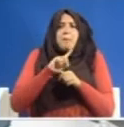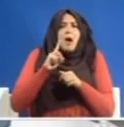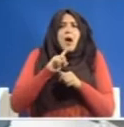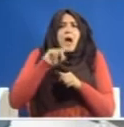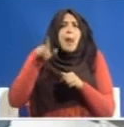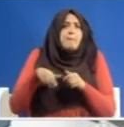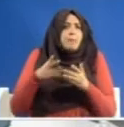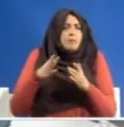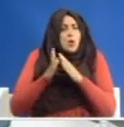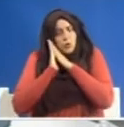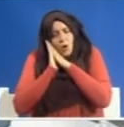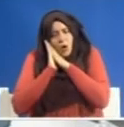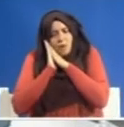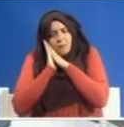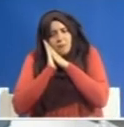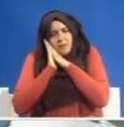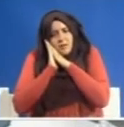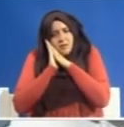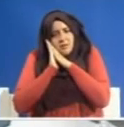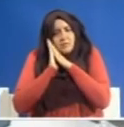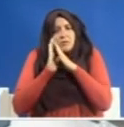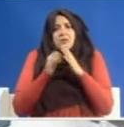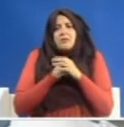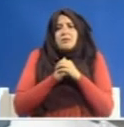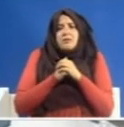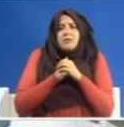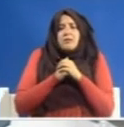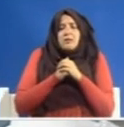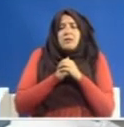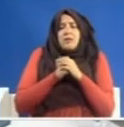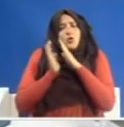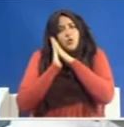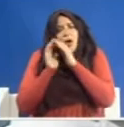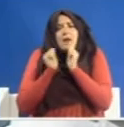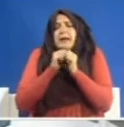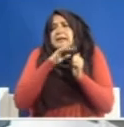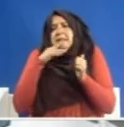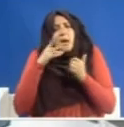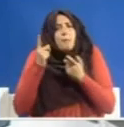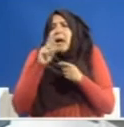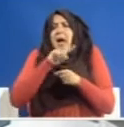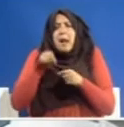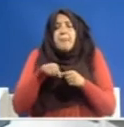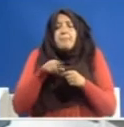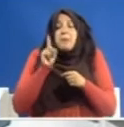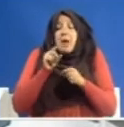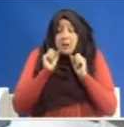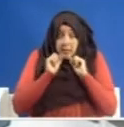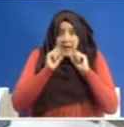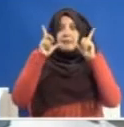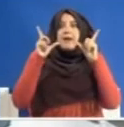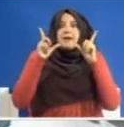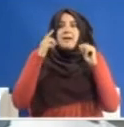المحظور، ثم استيقظت فجرا لأداء الصلاة، يعني حتى ولو لم تكن